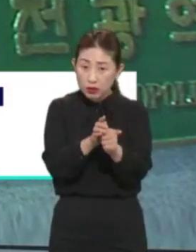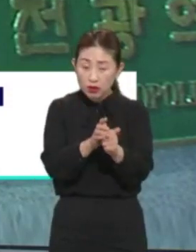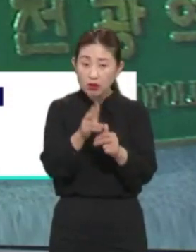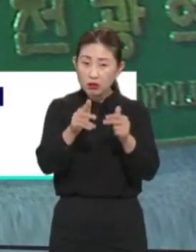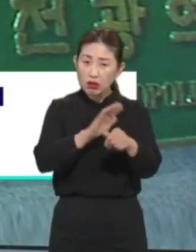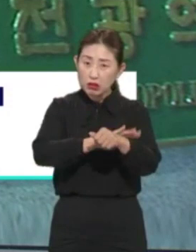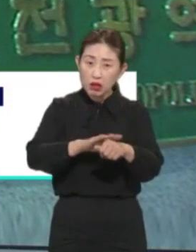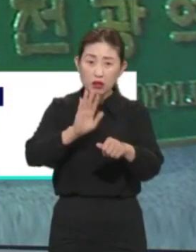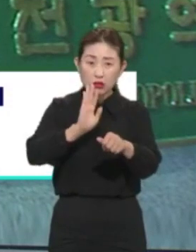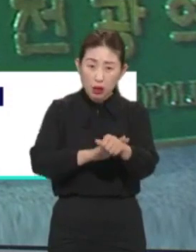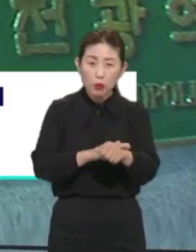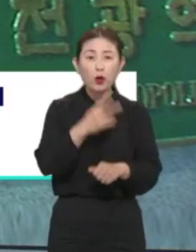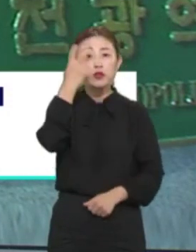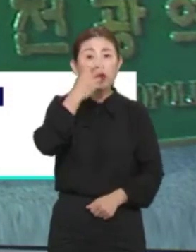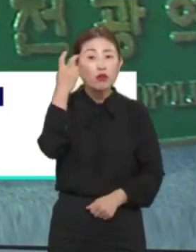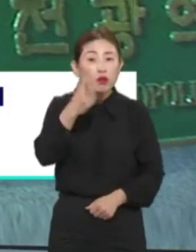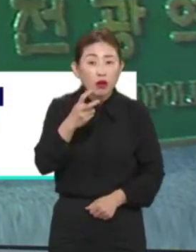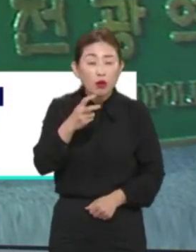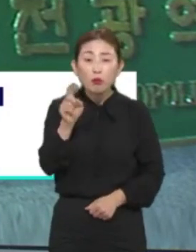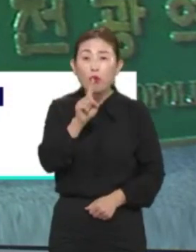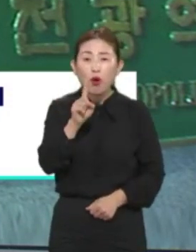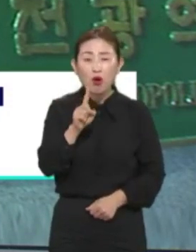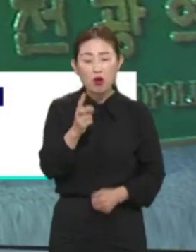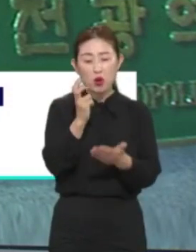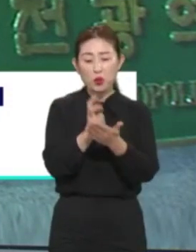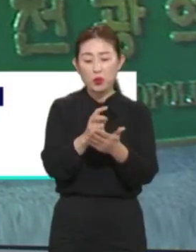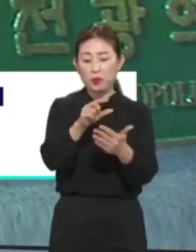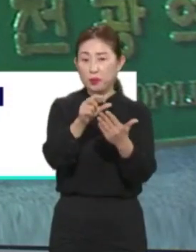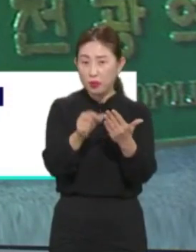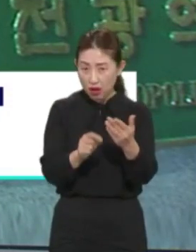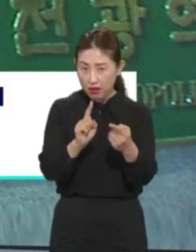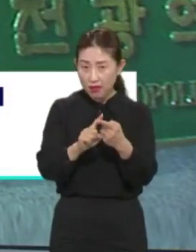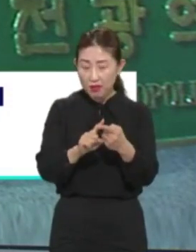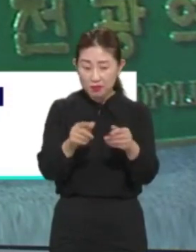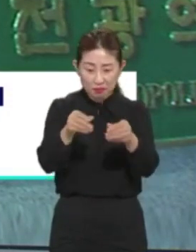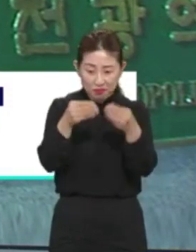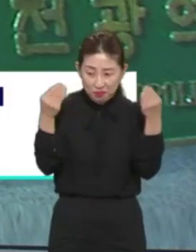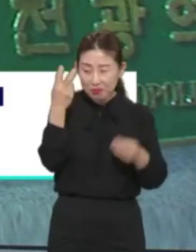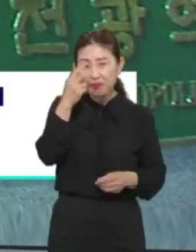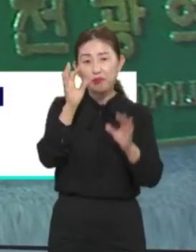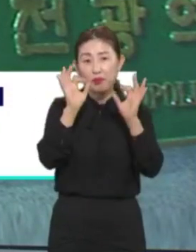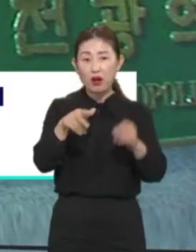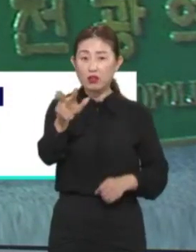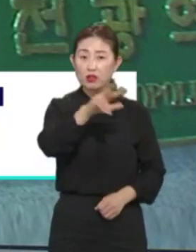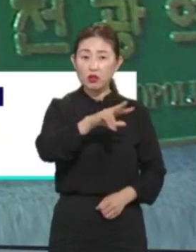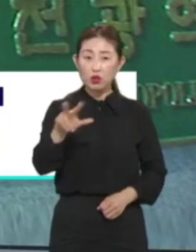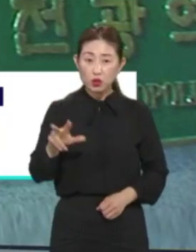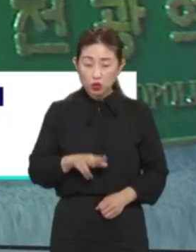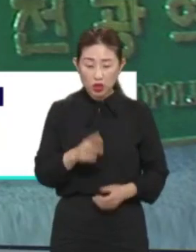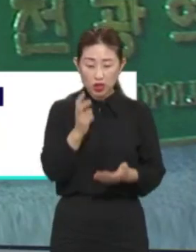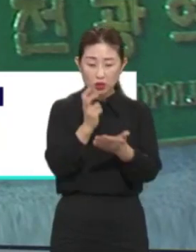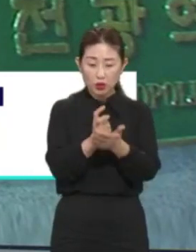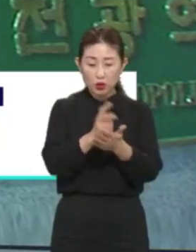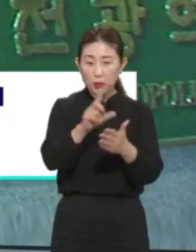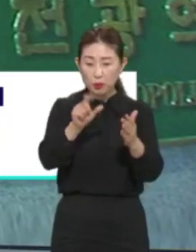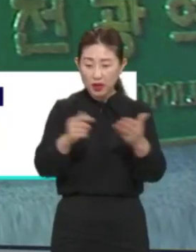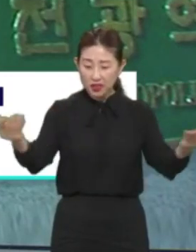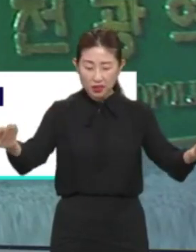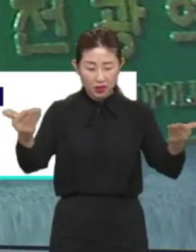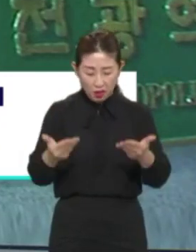진행되고 있는지 점검할 수 있는 지침인 조례에 대해서 살펴보겠습니다. 전국에 있는 조례들과 대전시